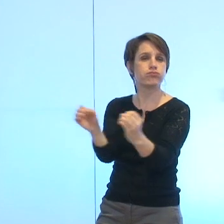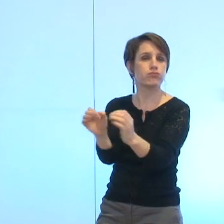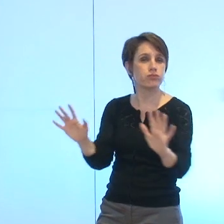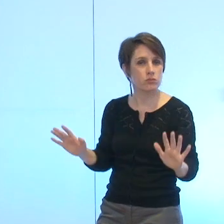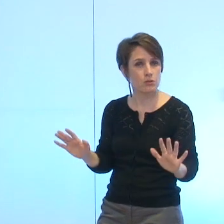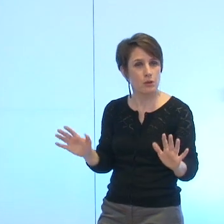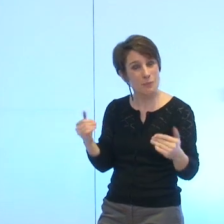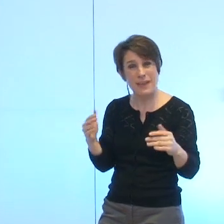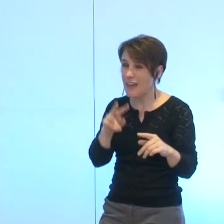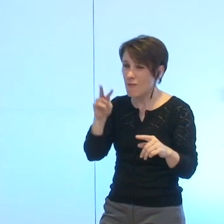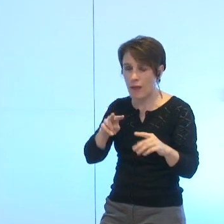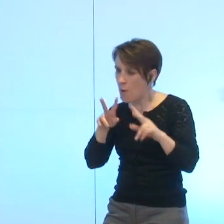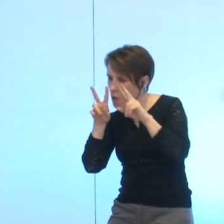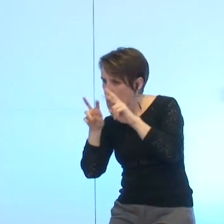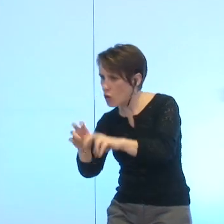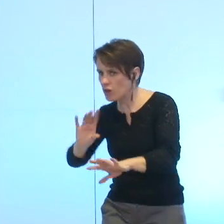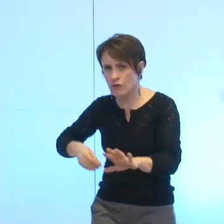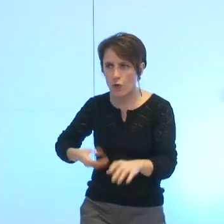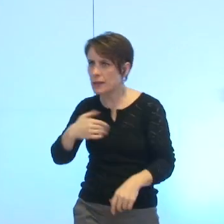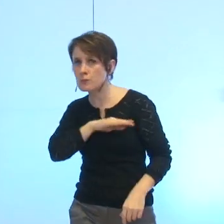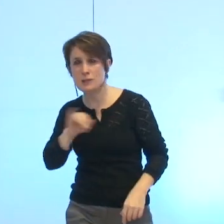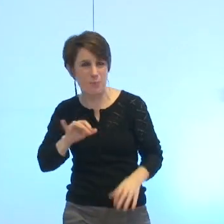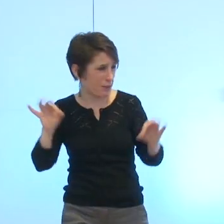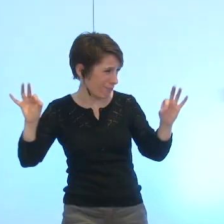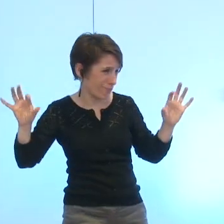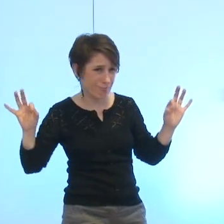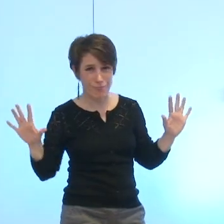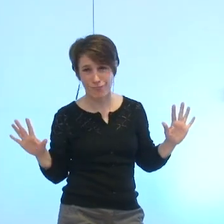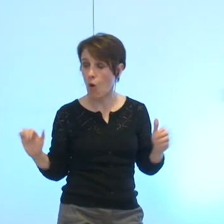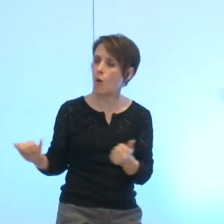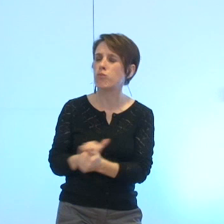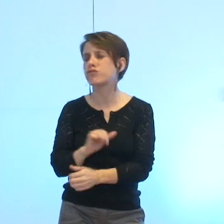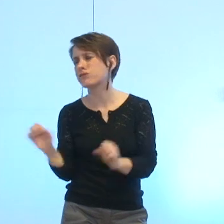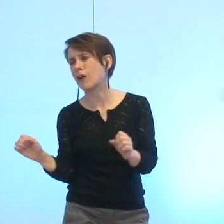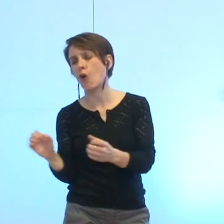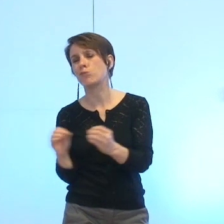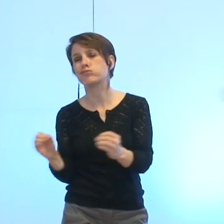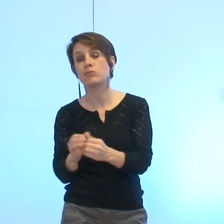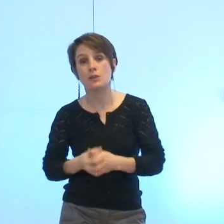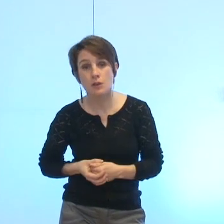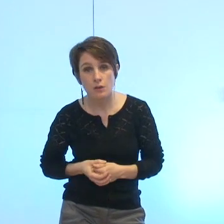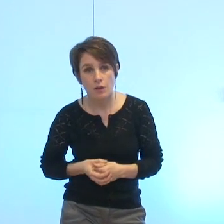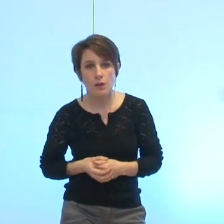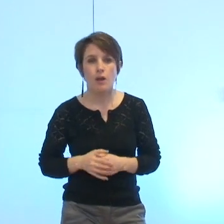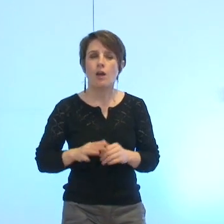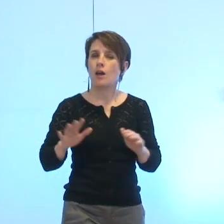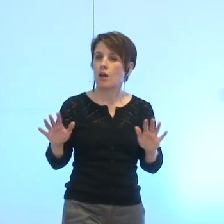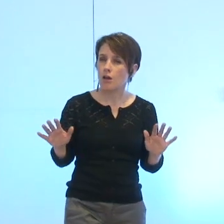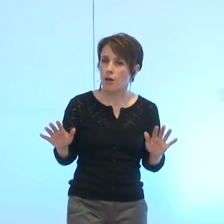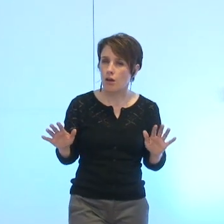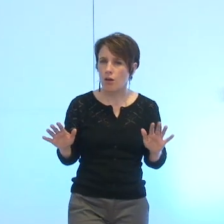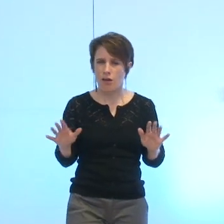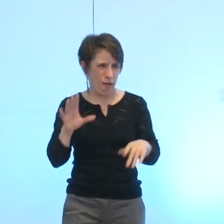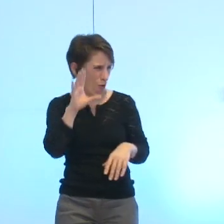aucune recherche en responsabilité vous avez augmenté alors on ne sait plus si c'est son les dépenses de